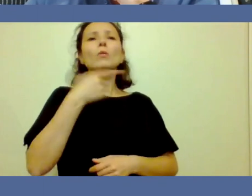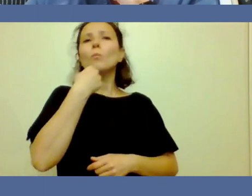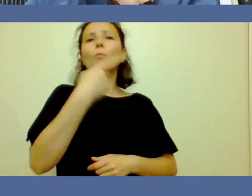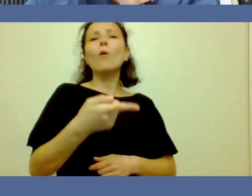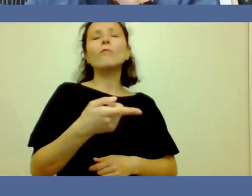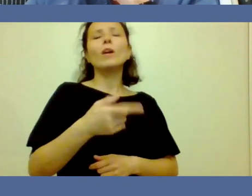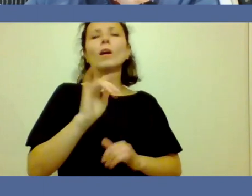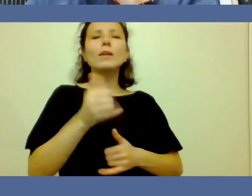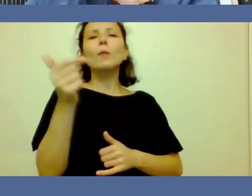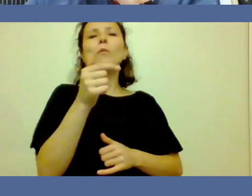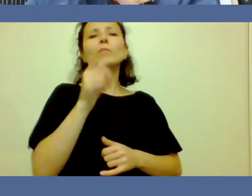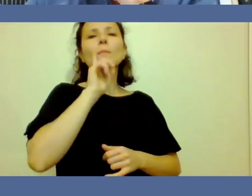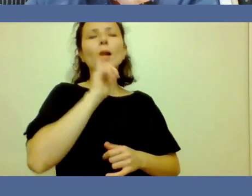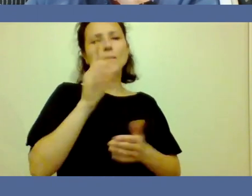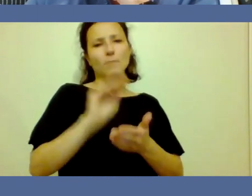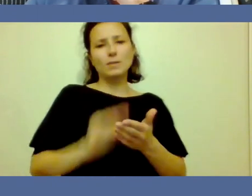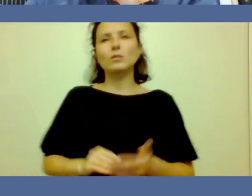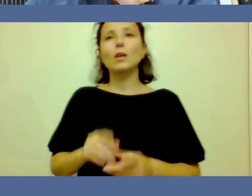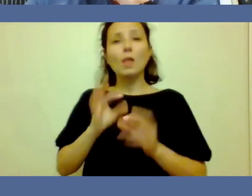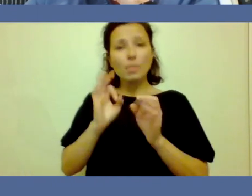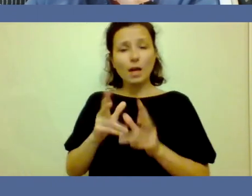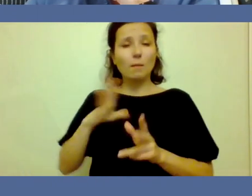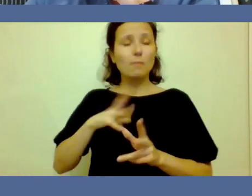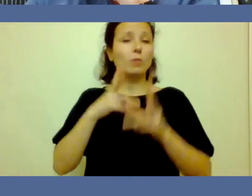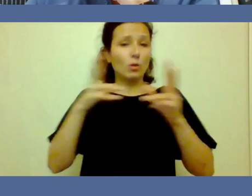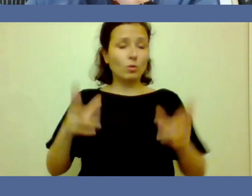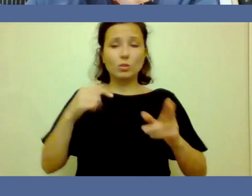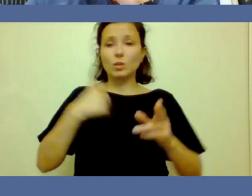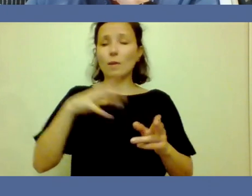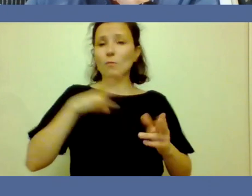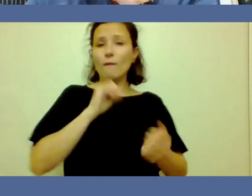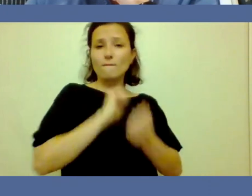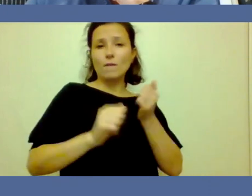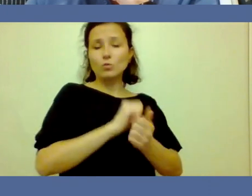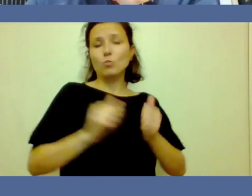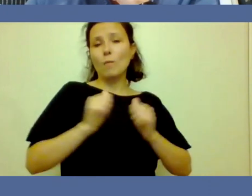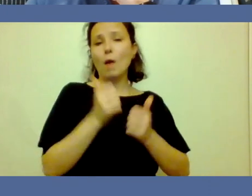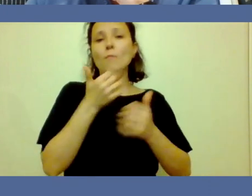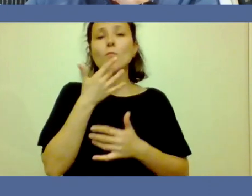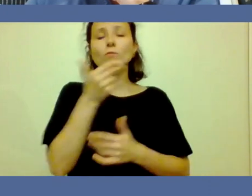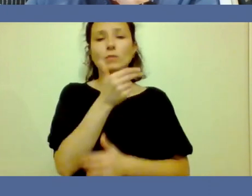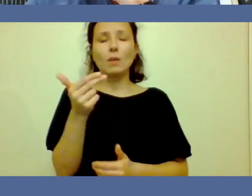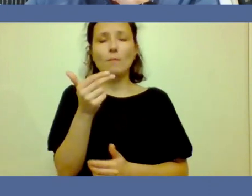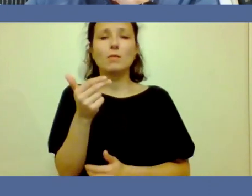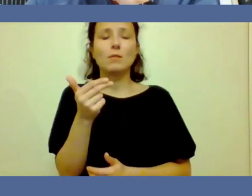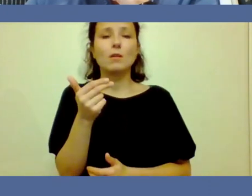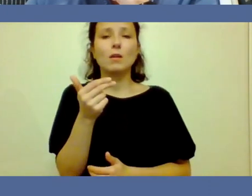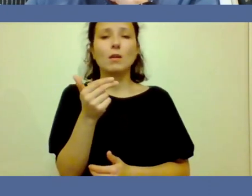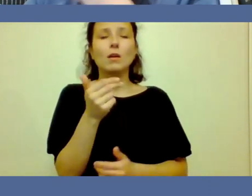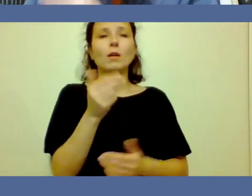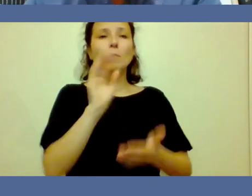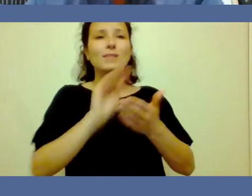Tak. Był taki okres, kiedy walczyłam o to, żeby mówić o pisaniu w kontekście